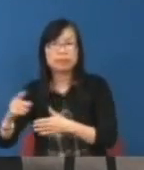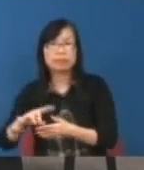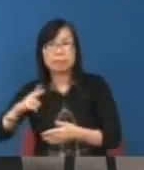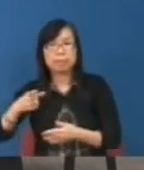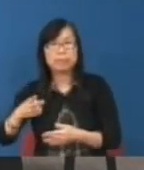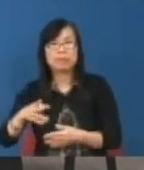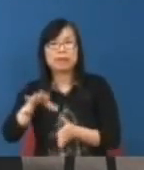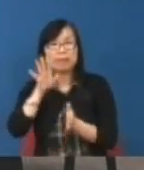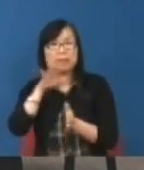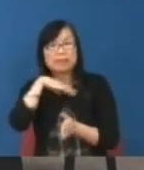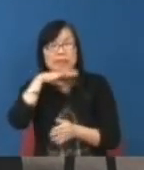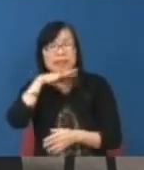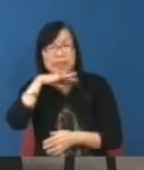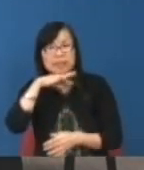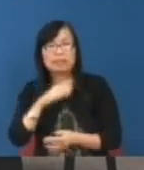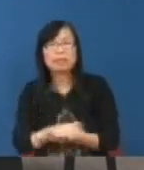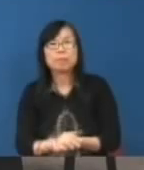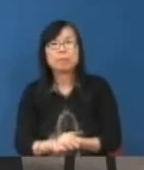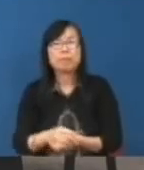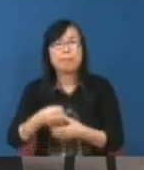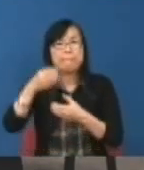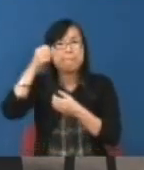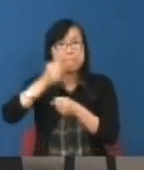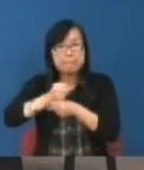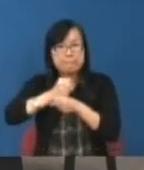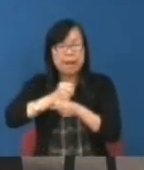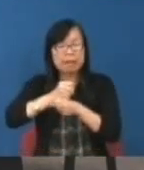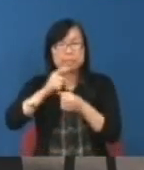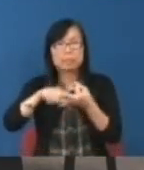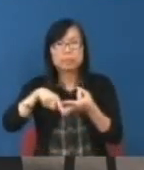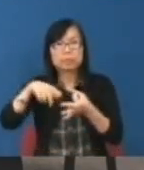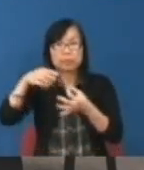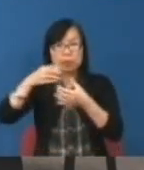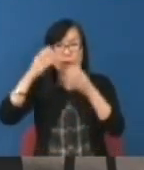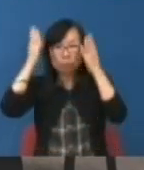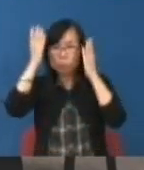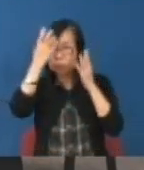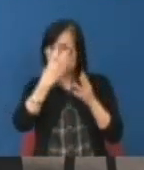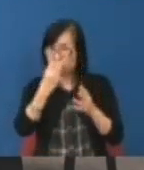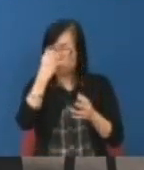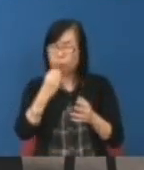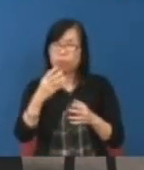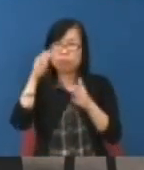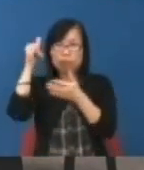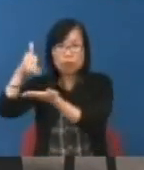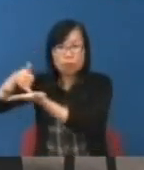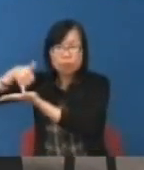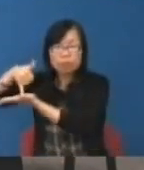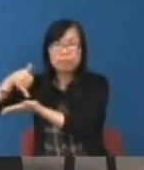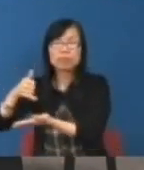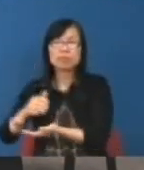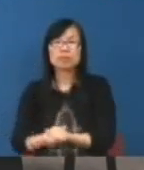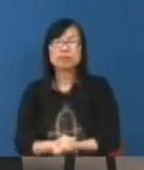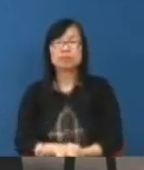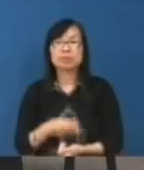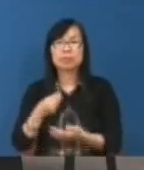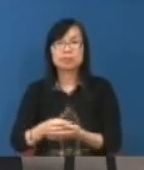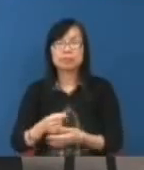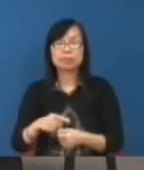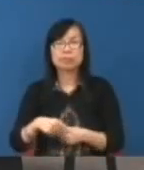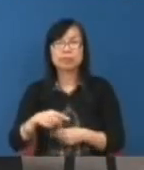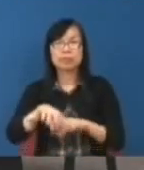假假地都掛緊馬克思個像啦。咁你馬恩列斯翻譯局嘅書第一句係乜嘢啊？全